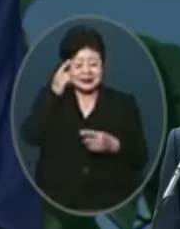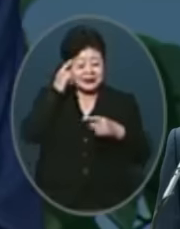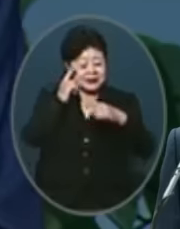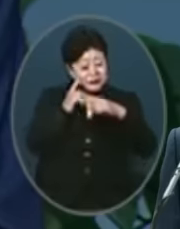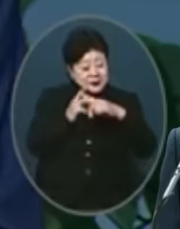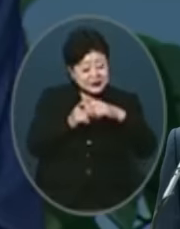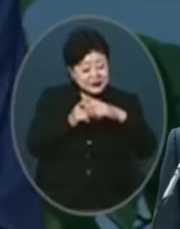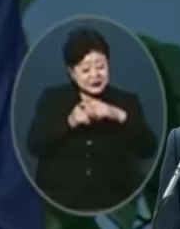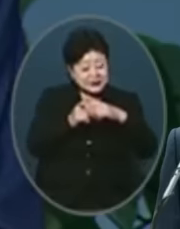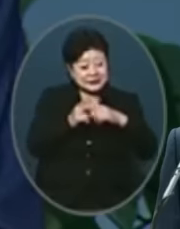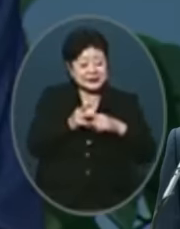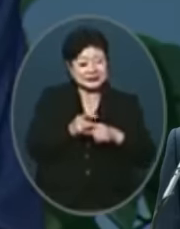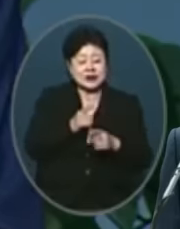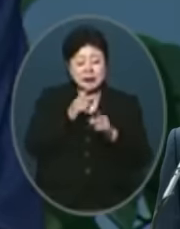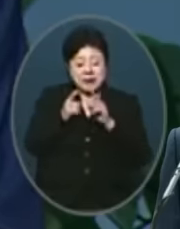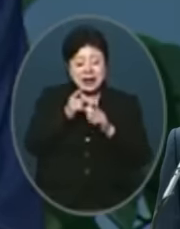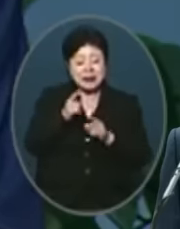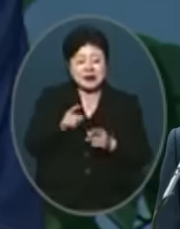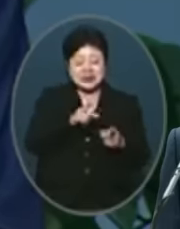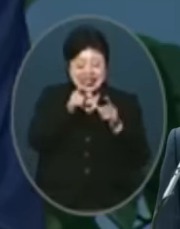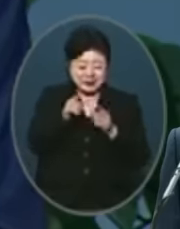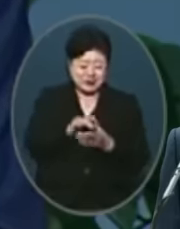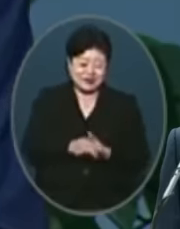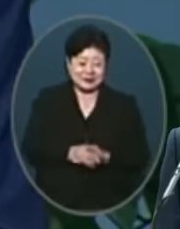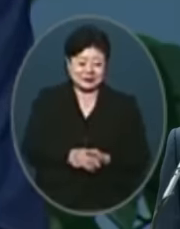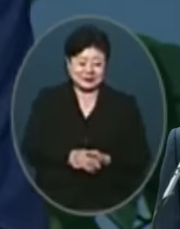긍정적인 말을 하며 살고